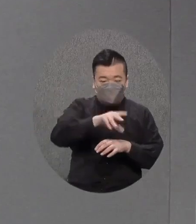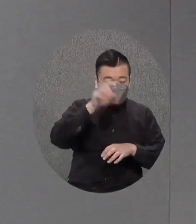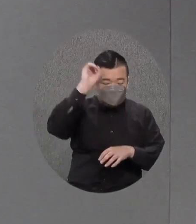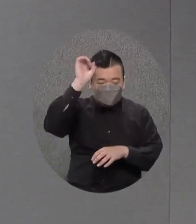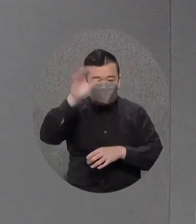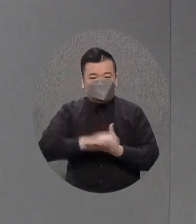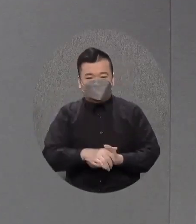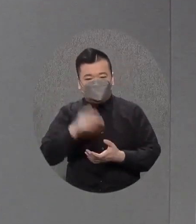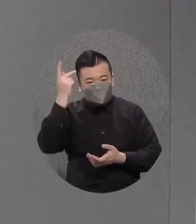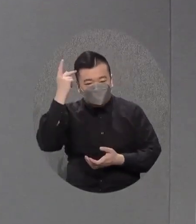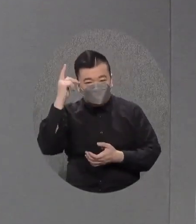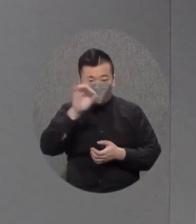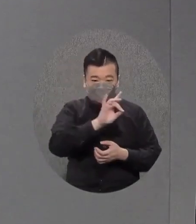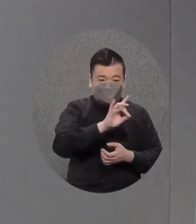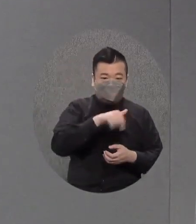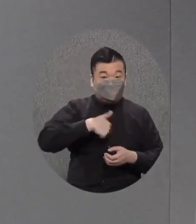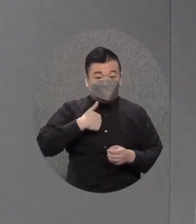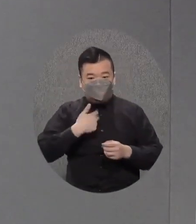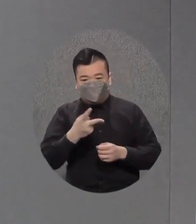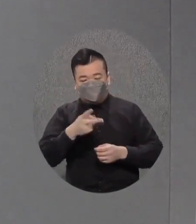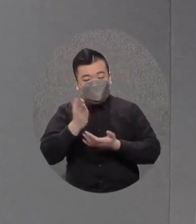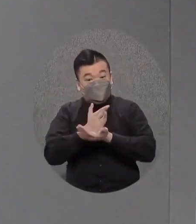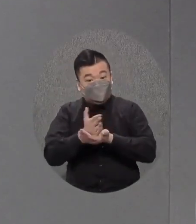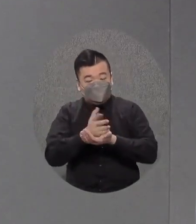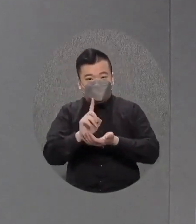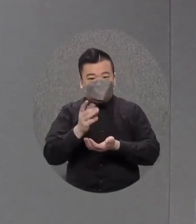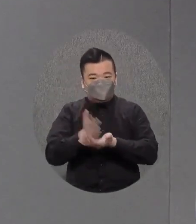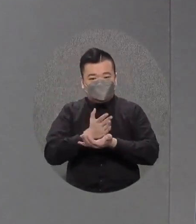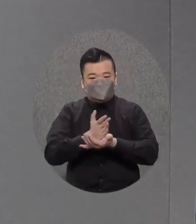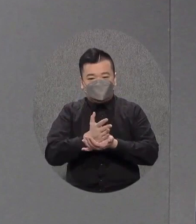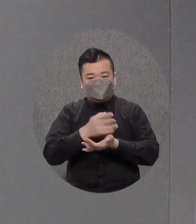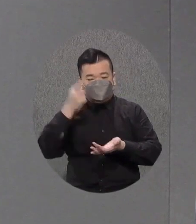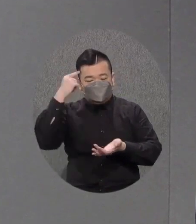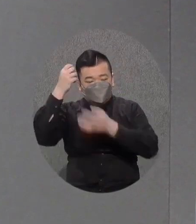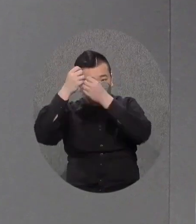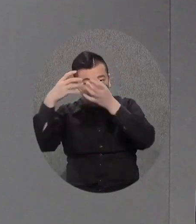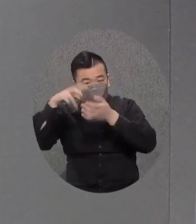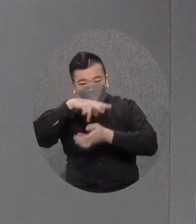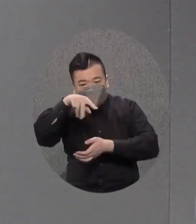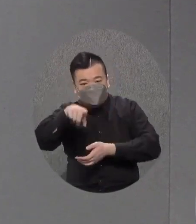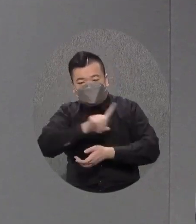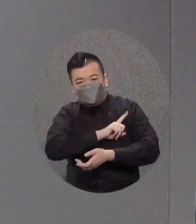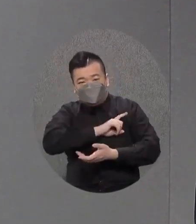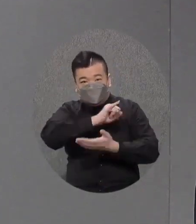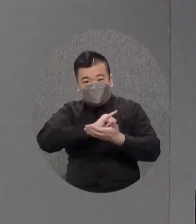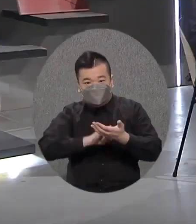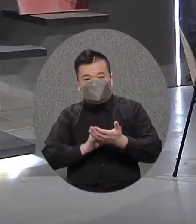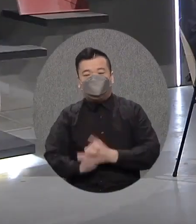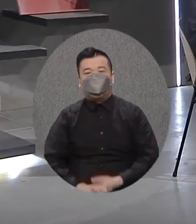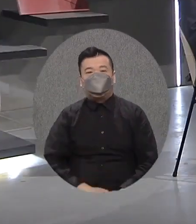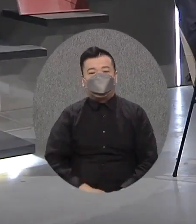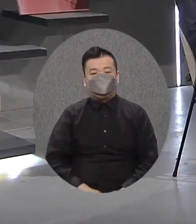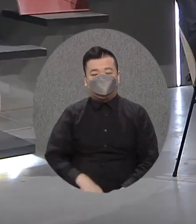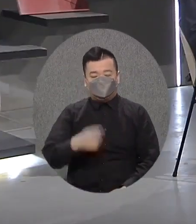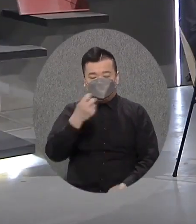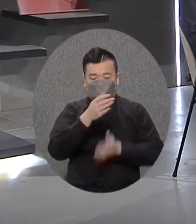而韓志芬先生和張毅老師都是嘗試在這個這樣的思維裏面去尋求他們的藝術突破，但是當我們拉